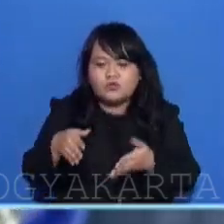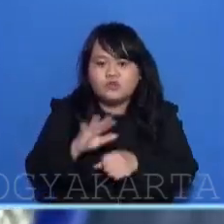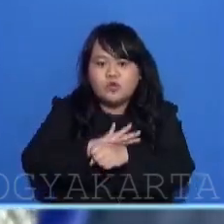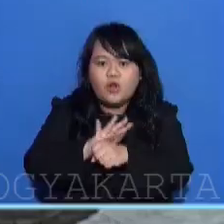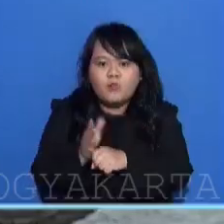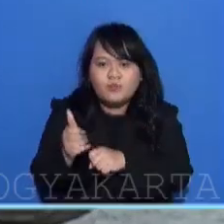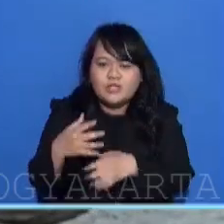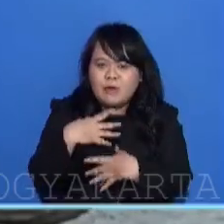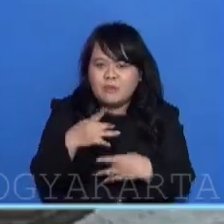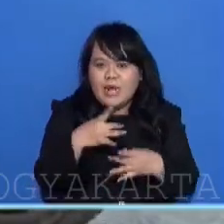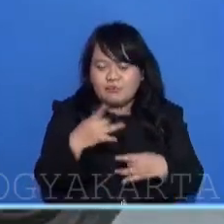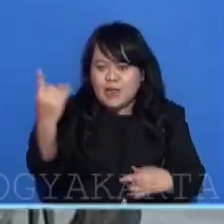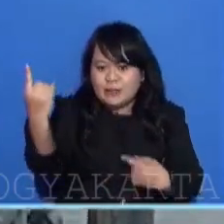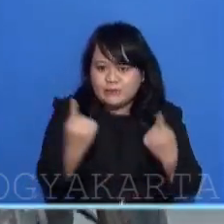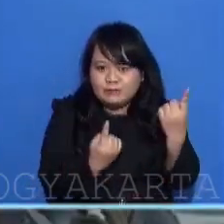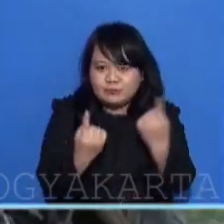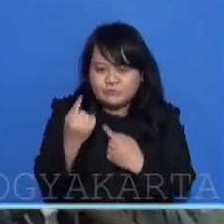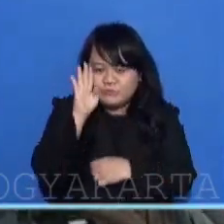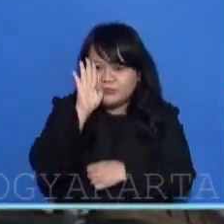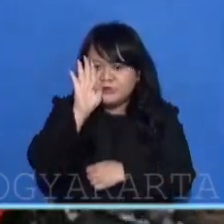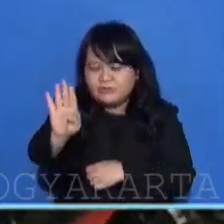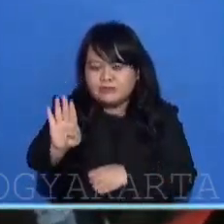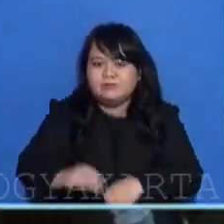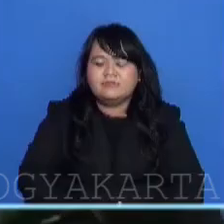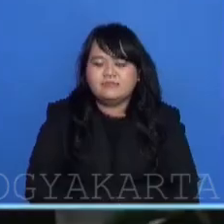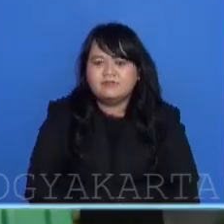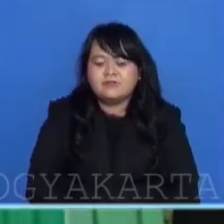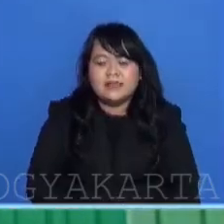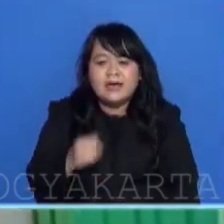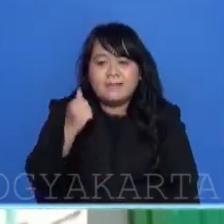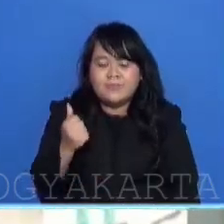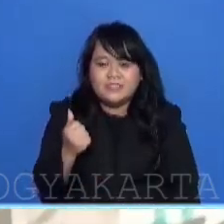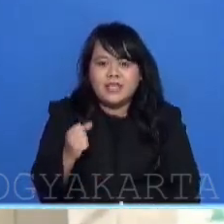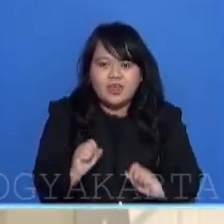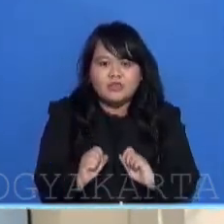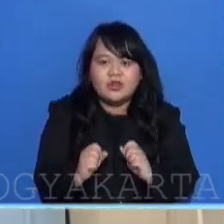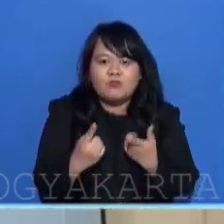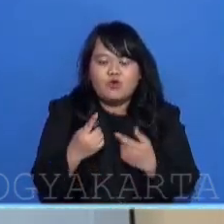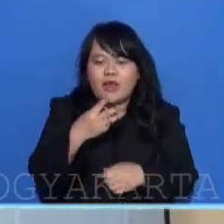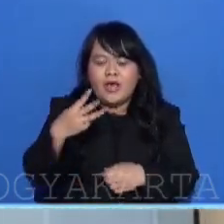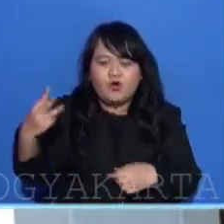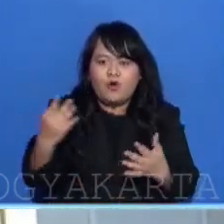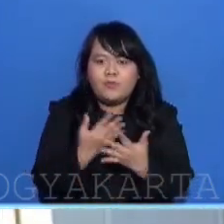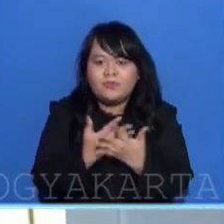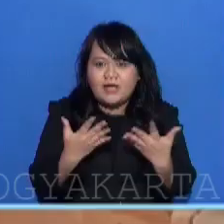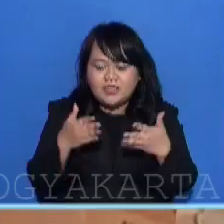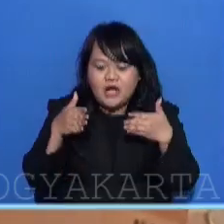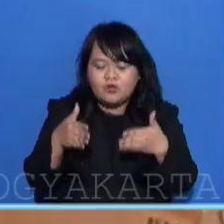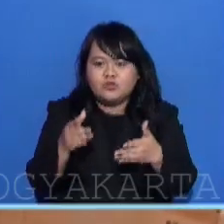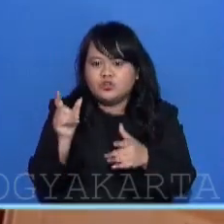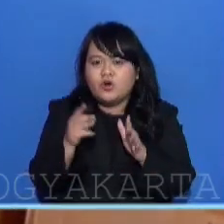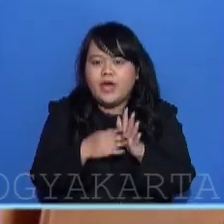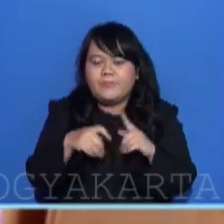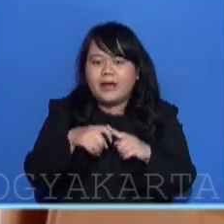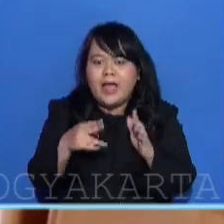yang mampu menarik minat wisatawan di masa mendatang sehingga mampu menumbuhkan perekonomian masyarakat khususnya para pelaku